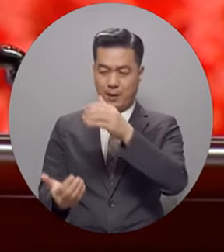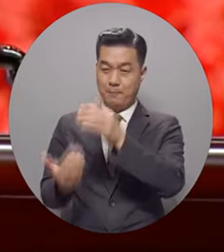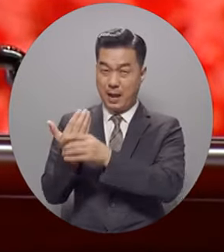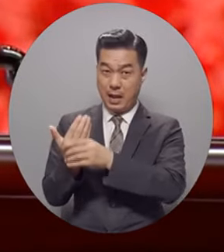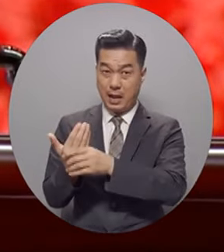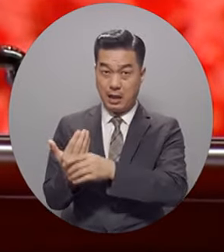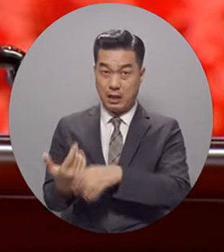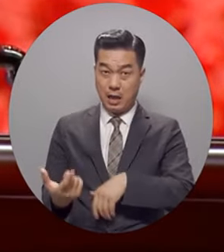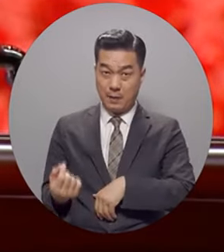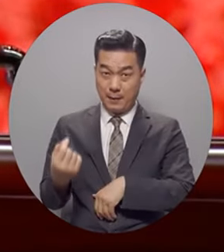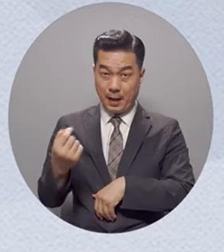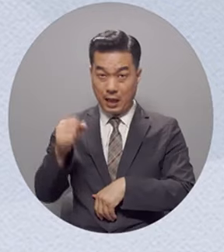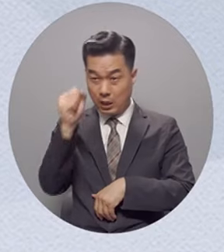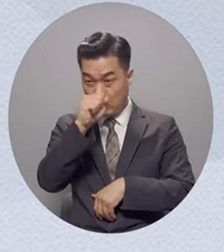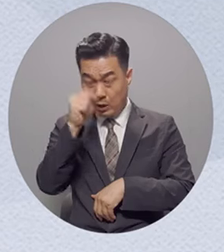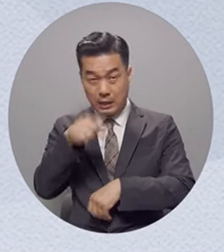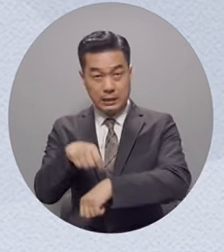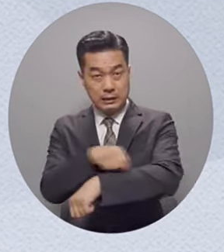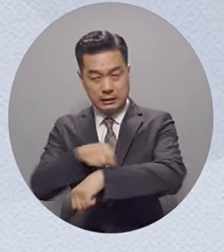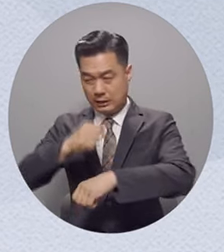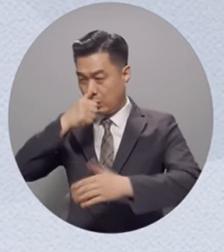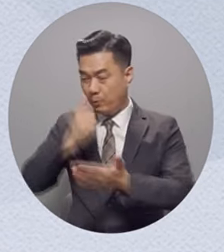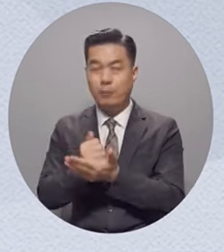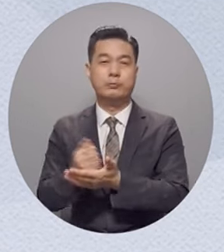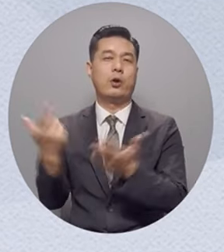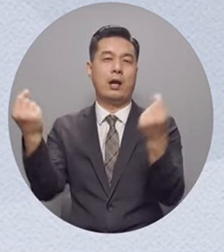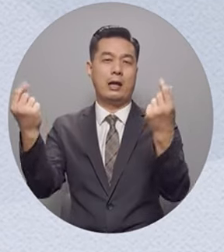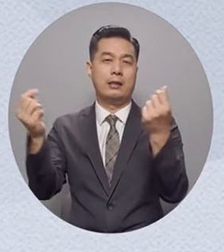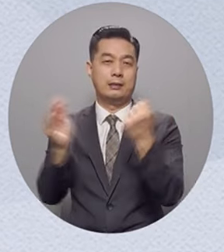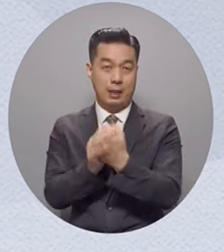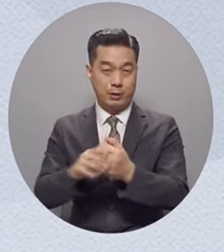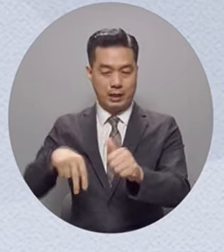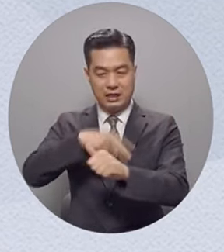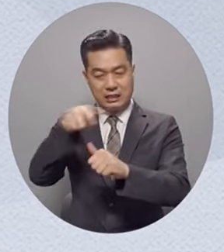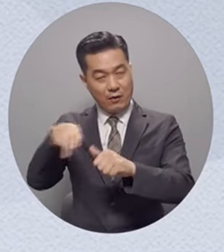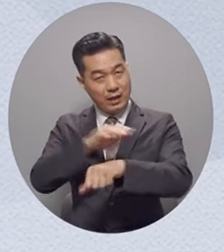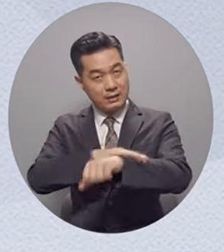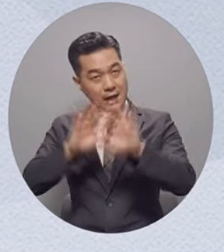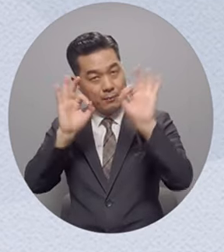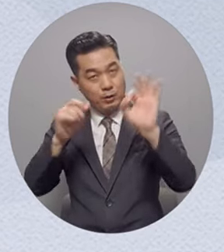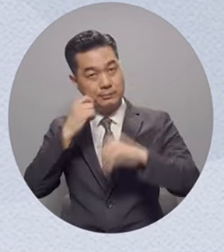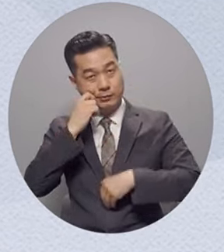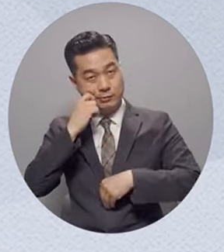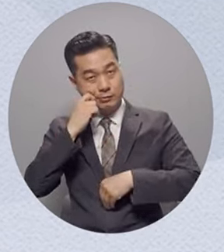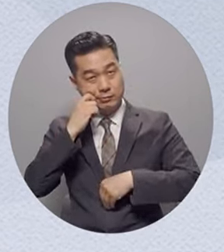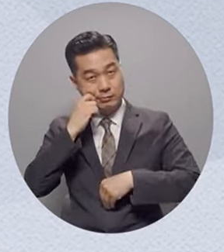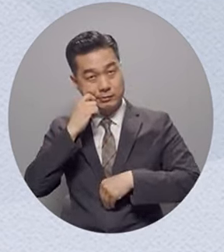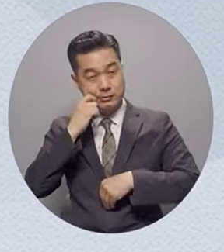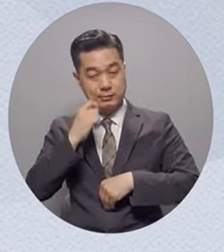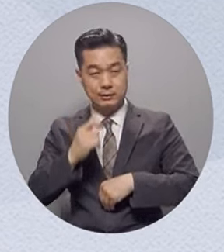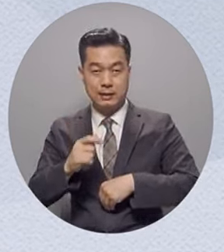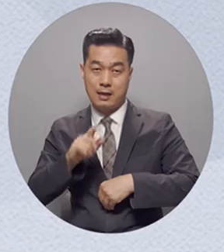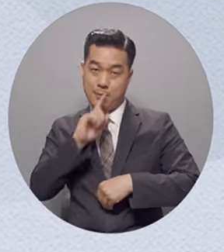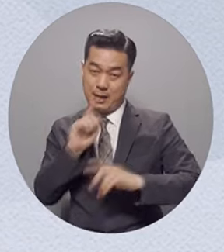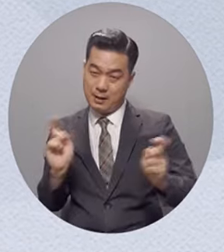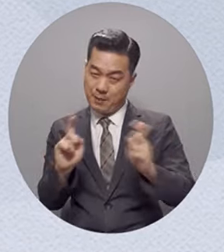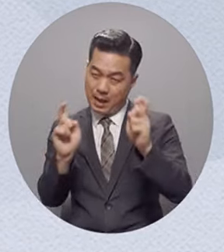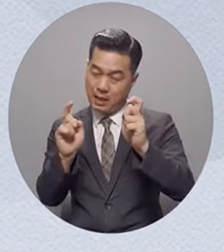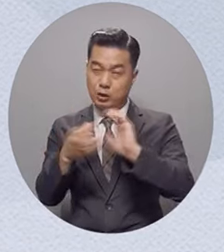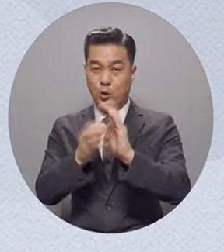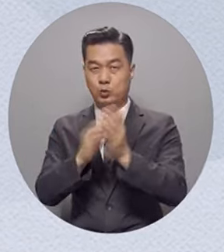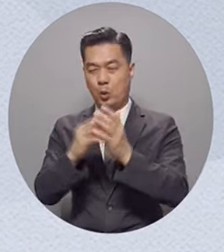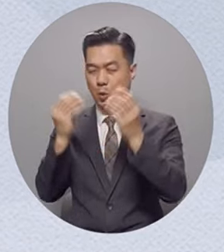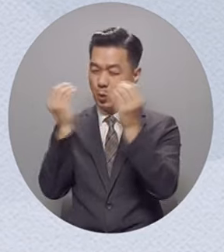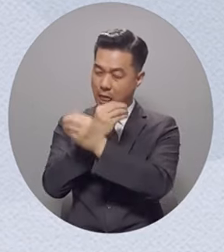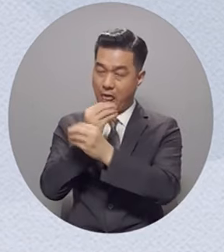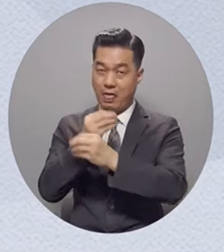범죄행위라고 비난했습니다 그러면서 아직도 상황 판단을 제대로 못하고 설전을 주고받는 것으로 오판하여